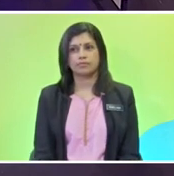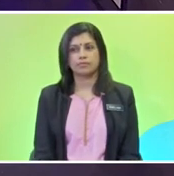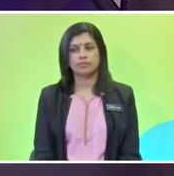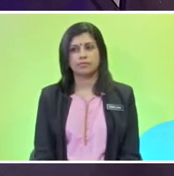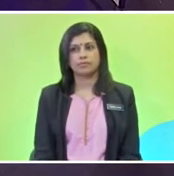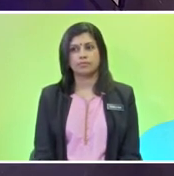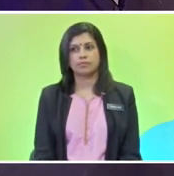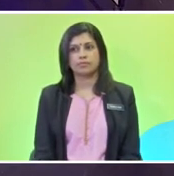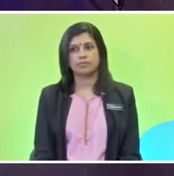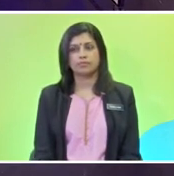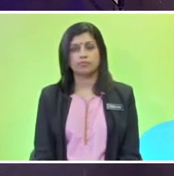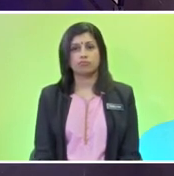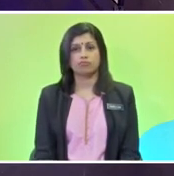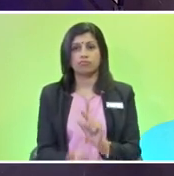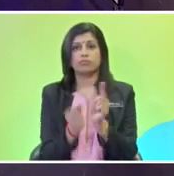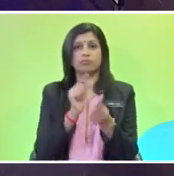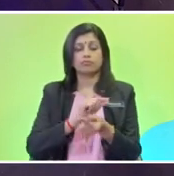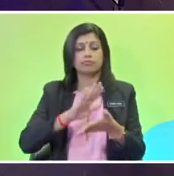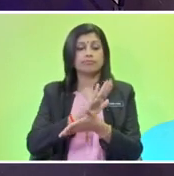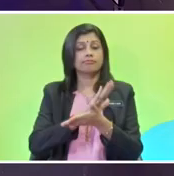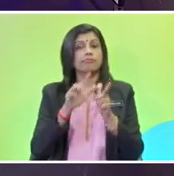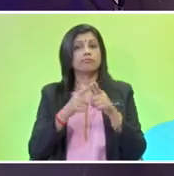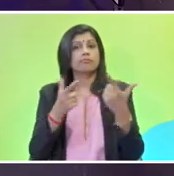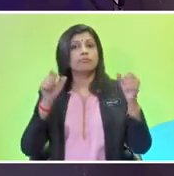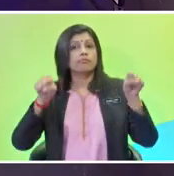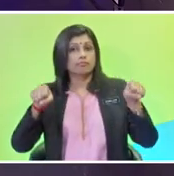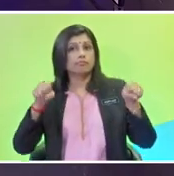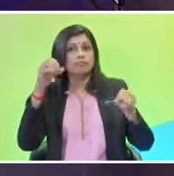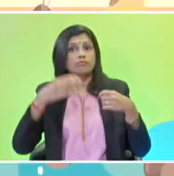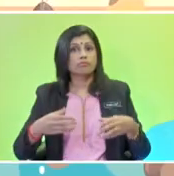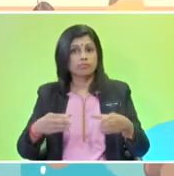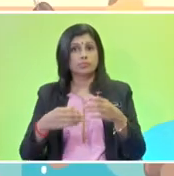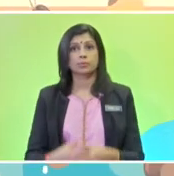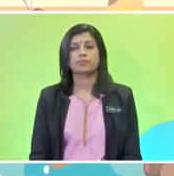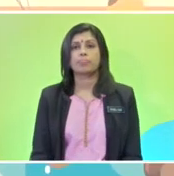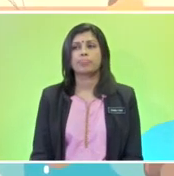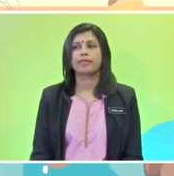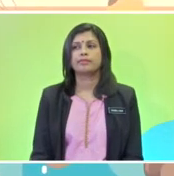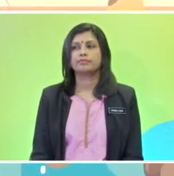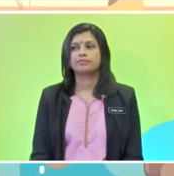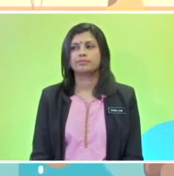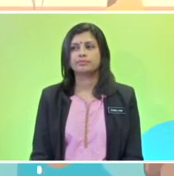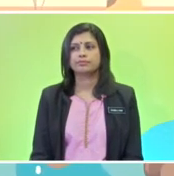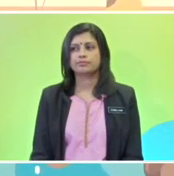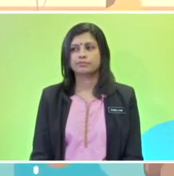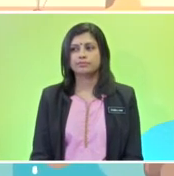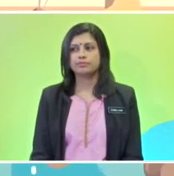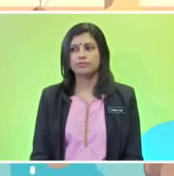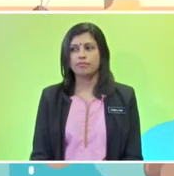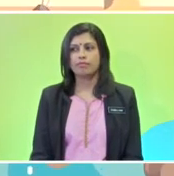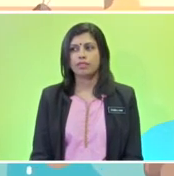dah penuh kan? Kalau kertas dah penuh, boleh ganti kertas lain. Kita buat pengiraan semula selepas ini. Ya. Adik-adik di rumah pun sama